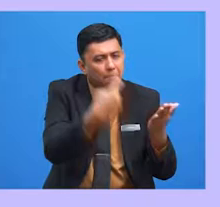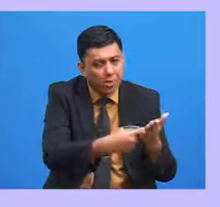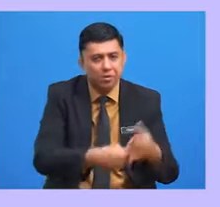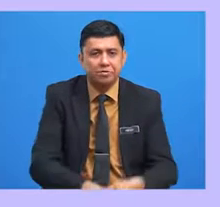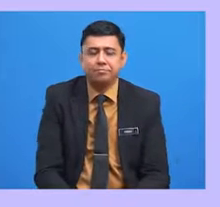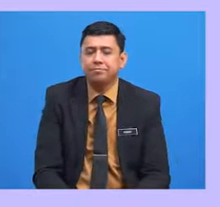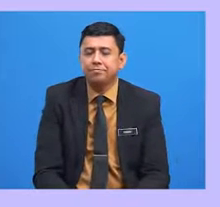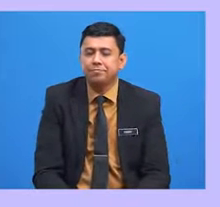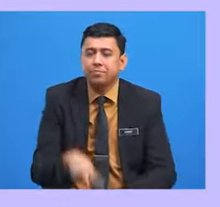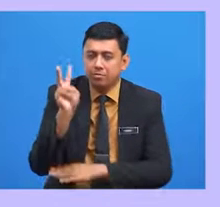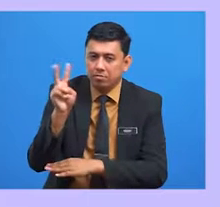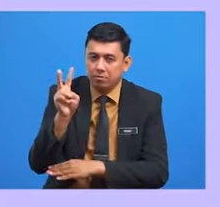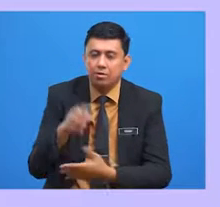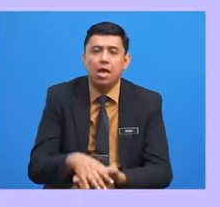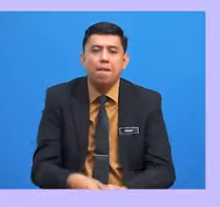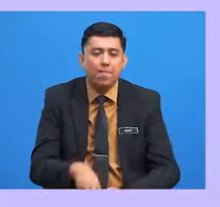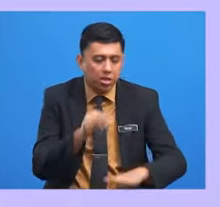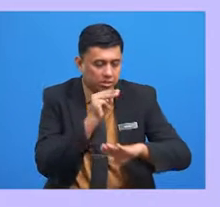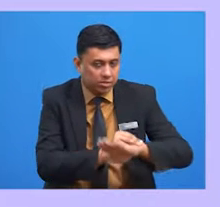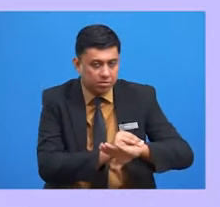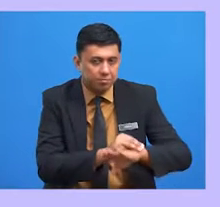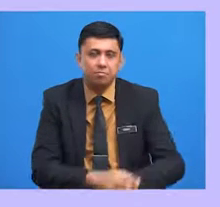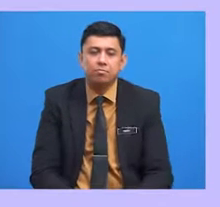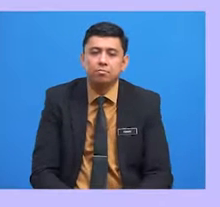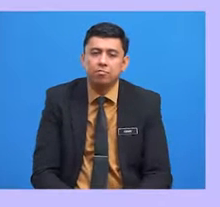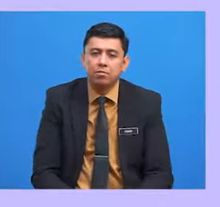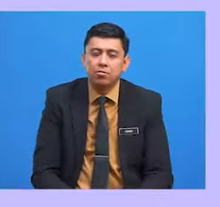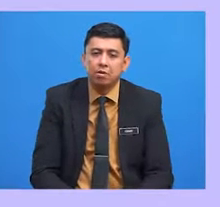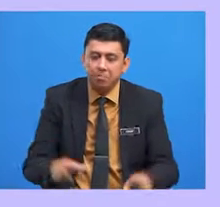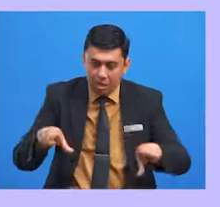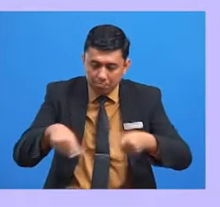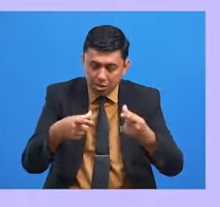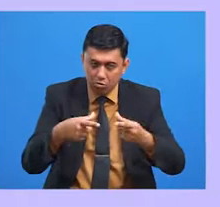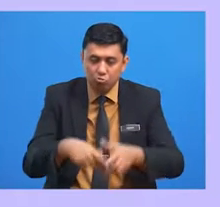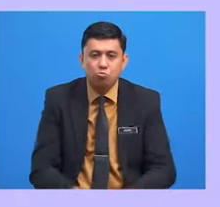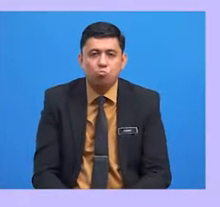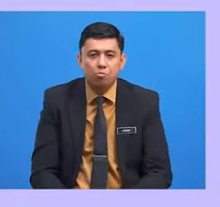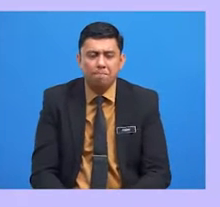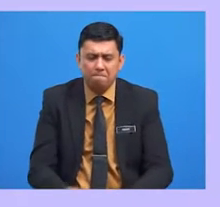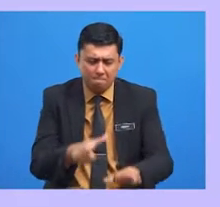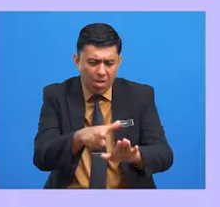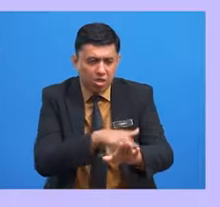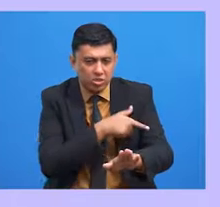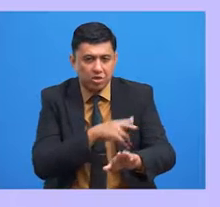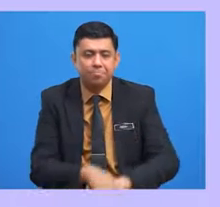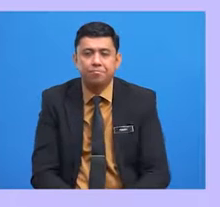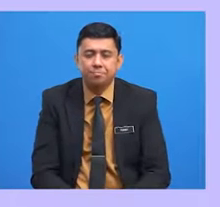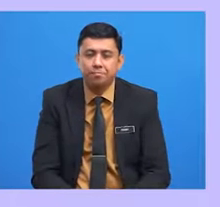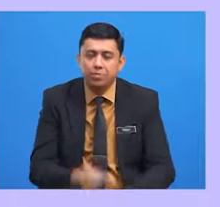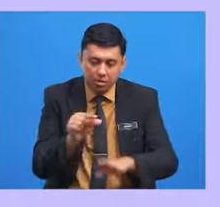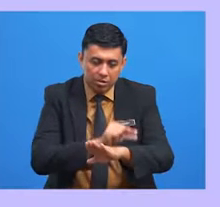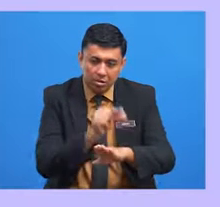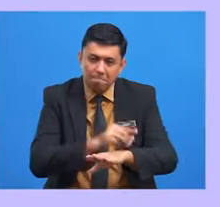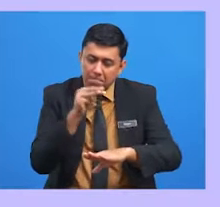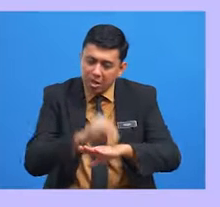Kedua, penentu jangka masa. Permintaan anjal berlaku dalam jangka masa panjang kerana pengguna